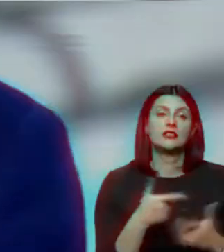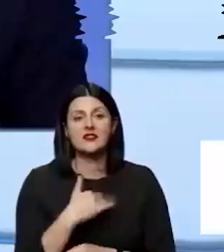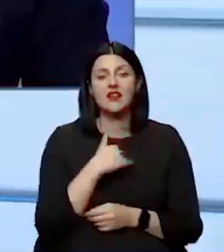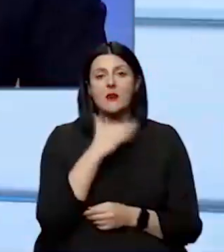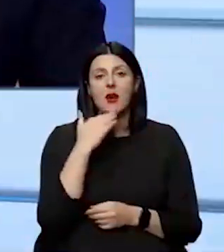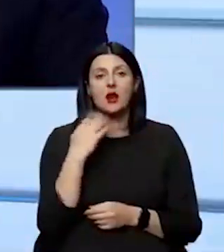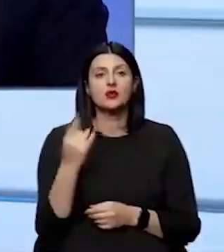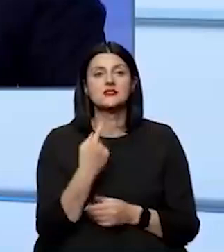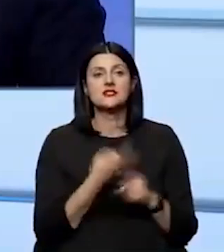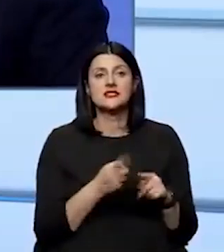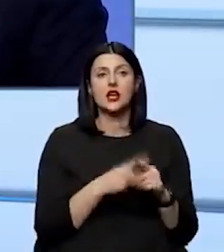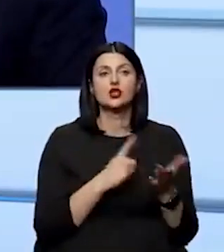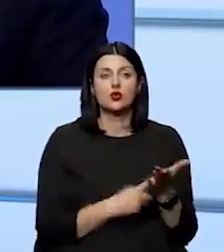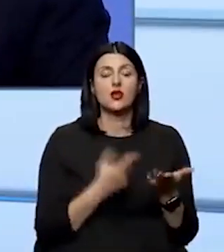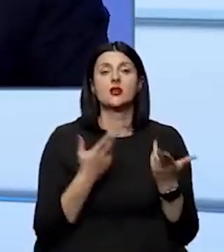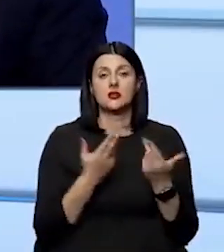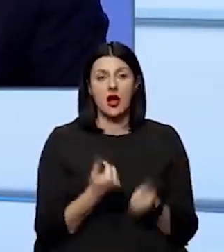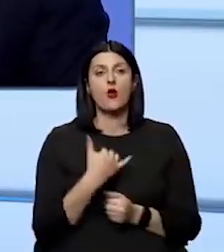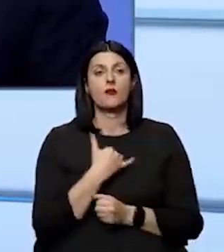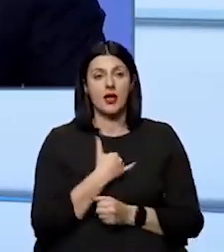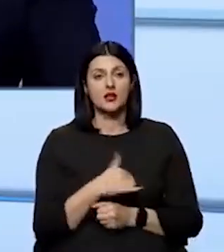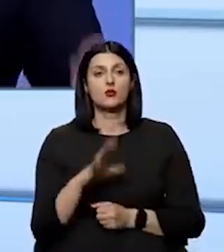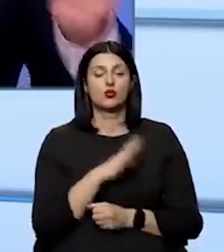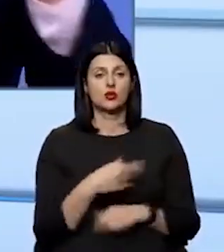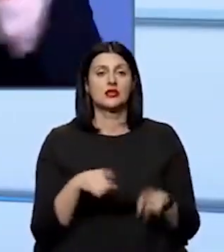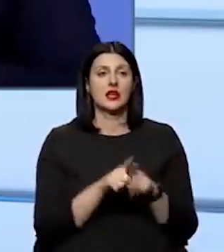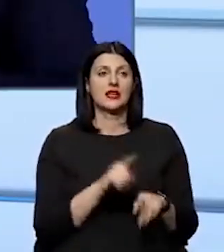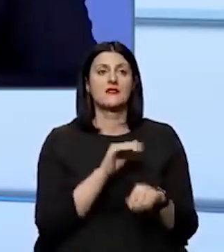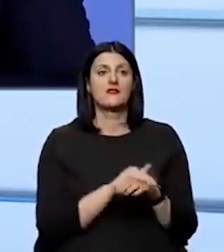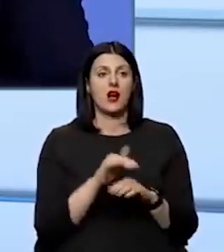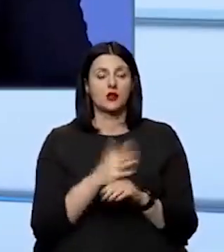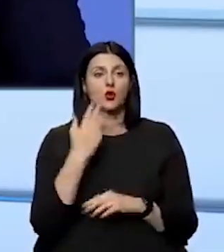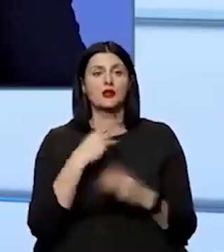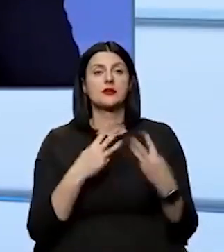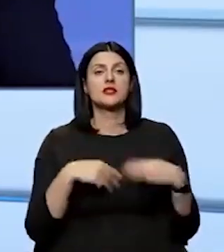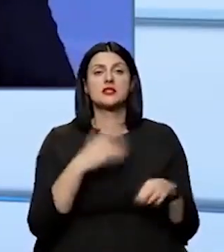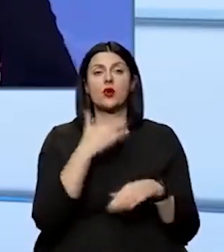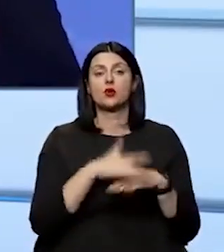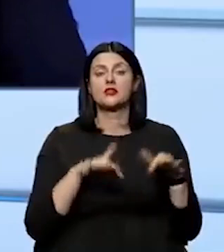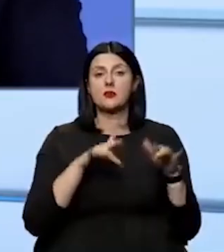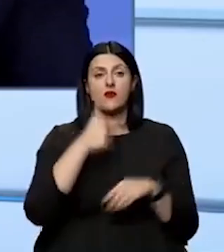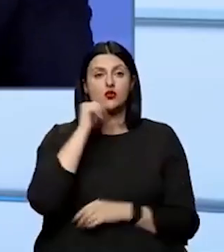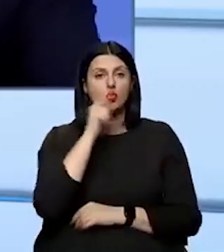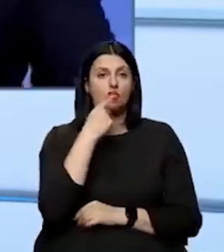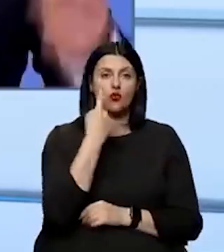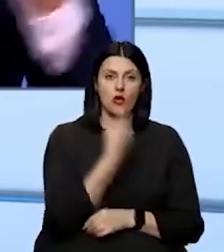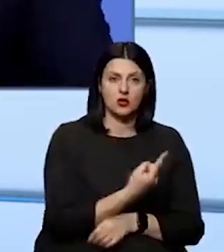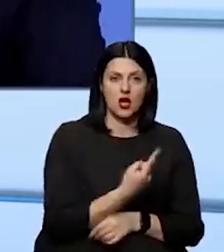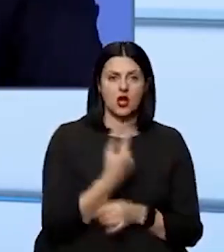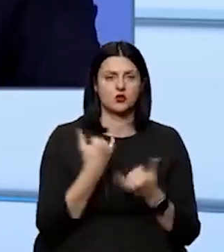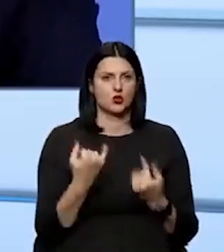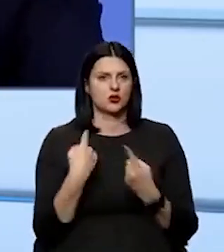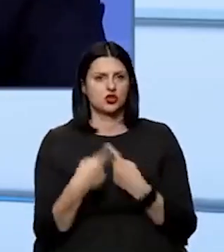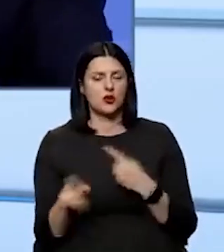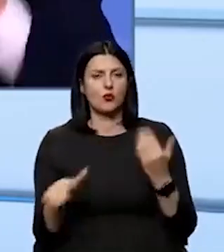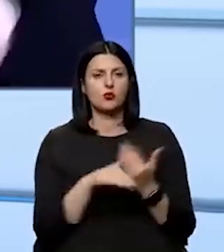позиції. Так, в мене були такі факти, коли міністр закордонних справ вчора говорив одне, а сьогодні інше, коли